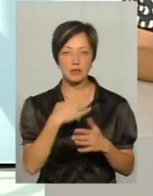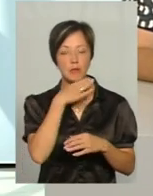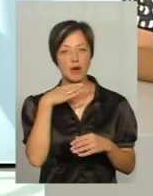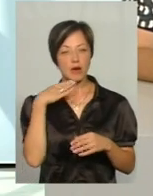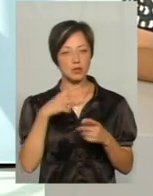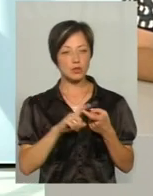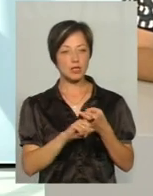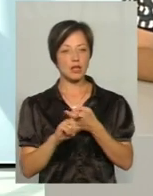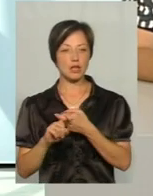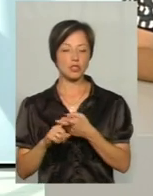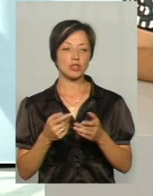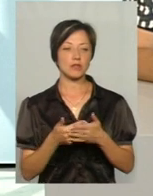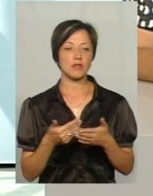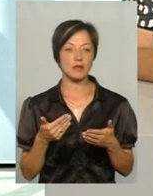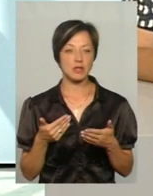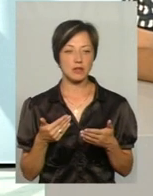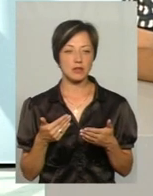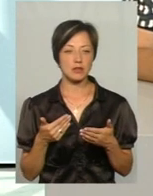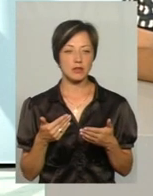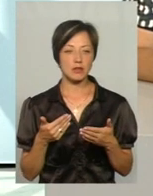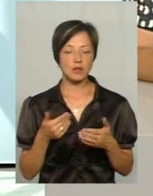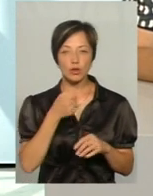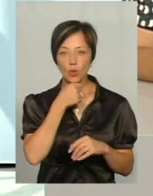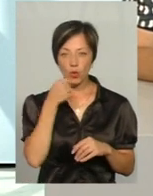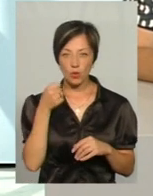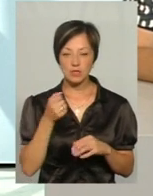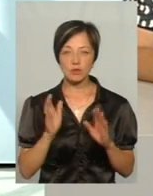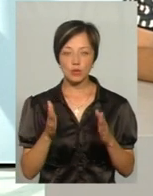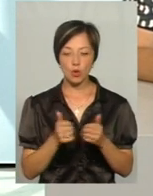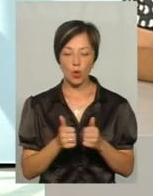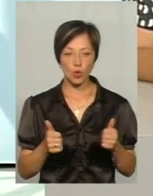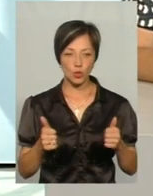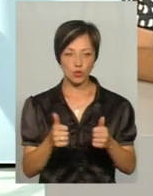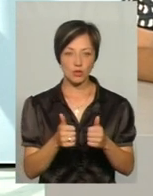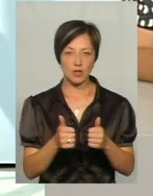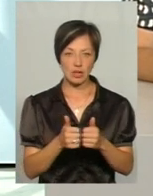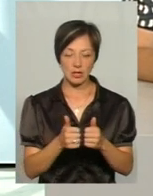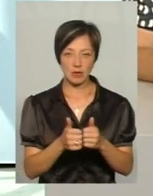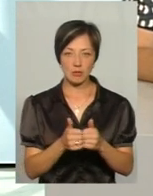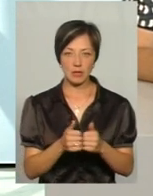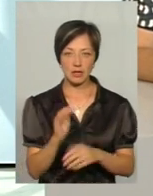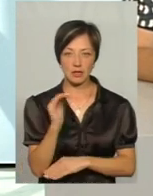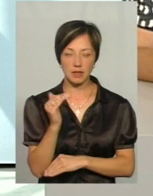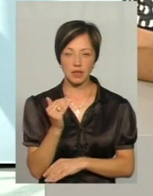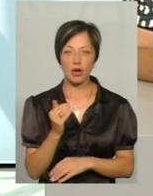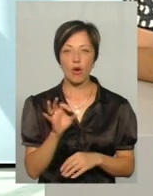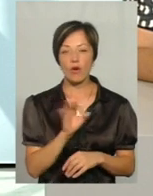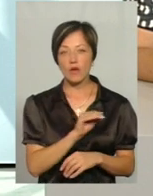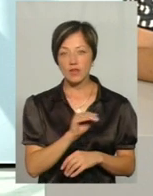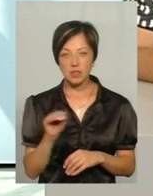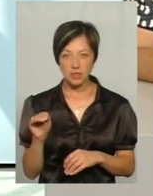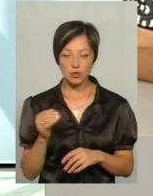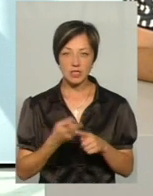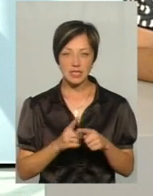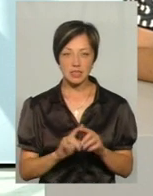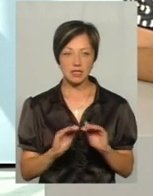чого залежить саме від дорослих, які їх будуть оточувати. Скажу, офіційно